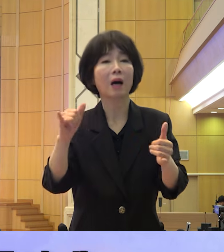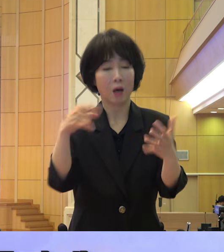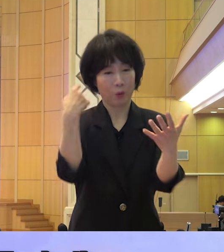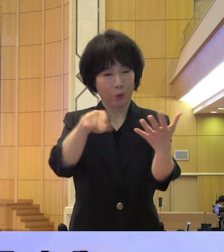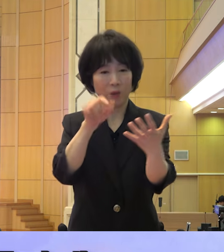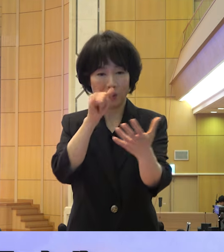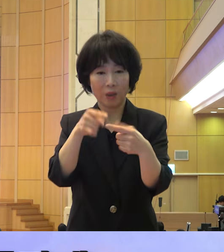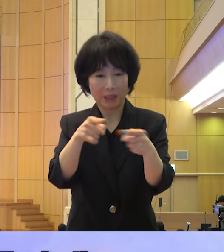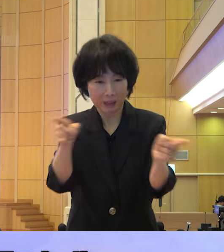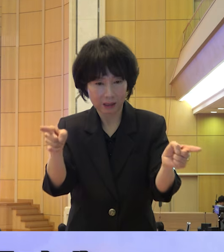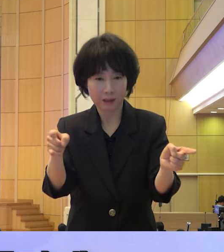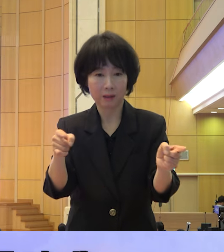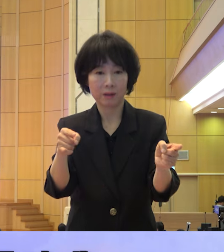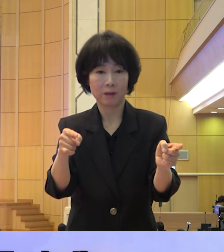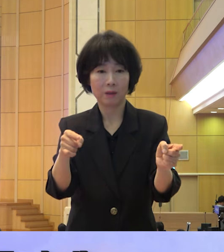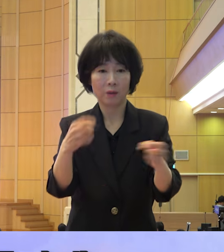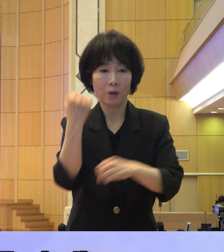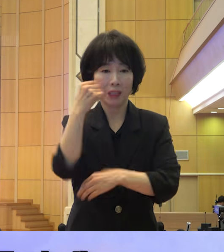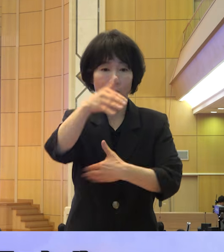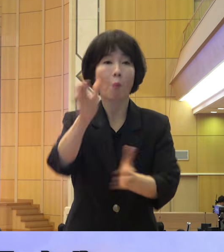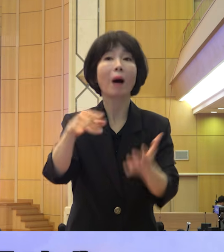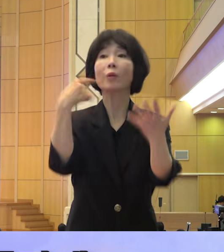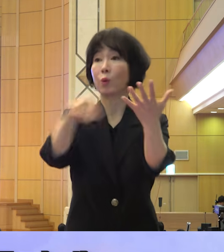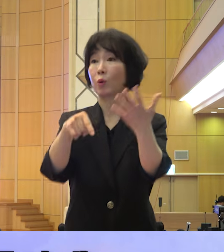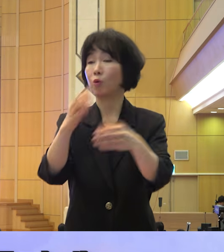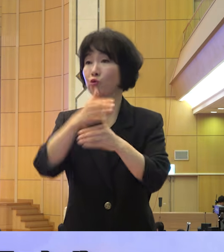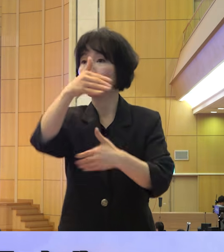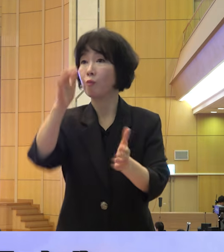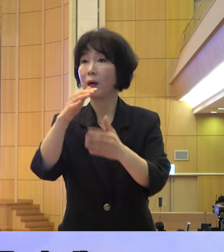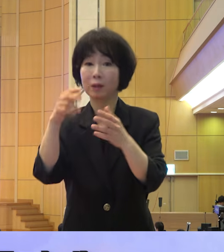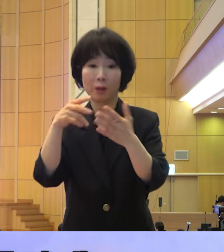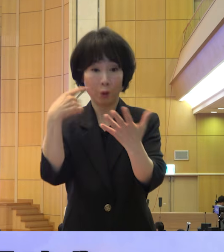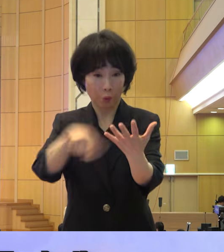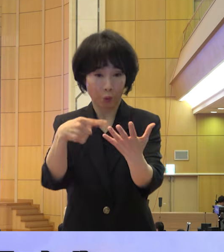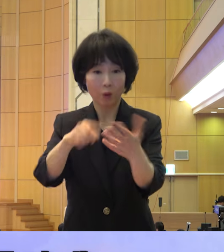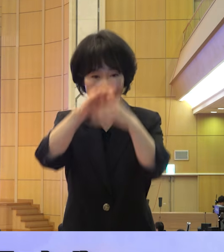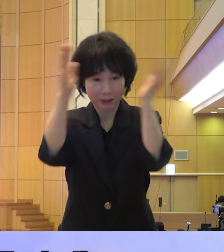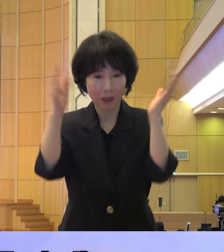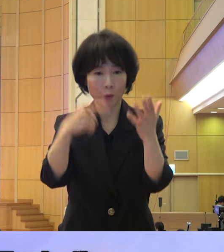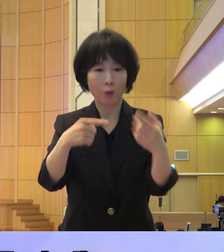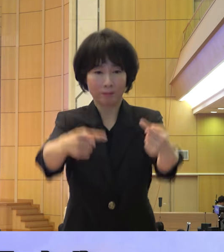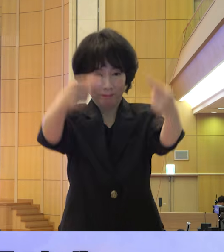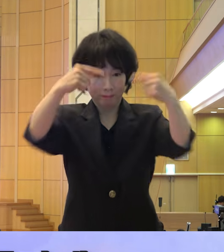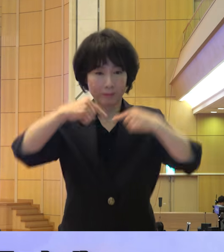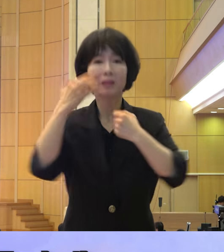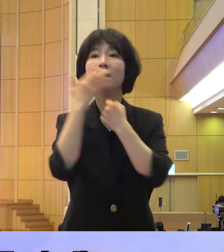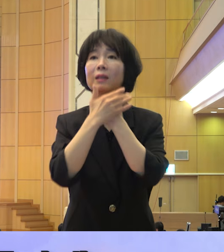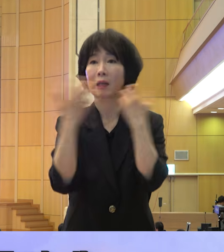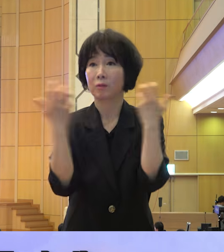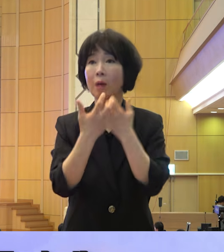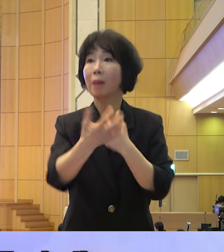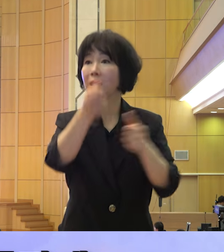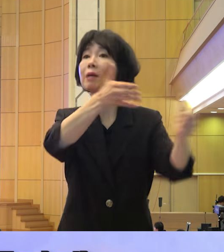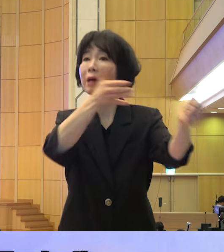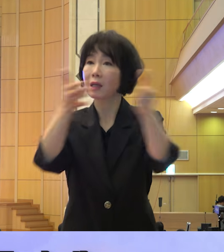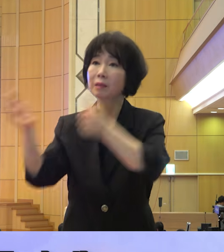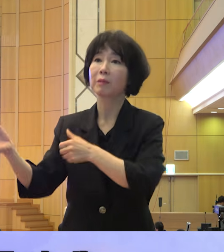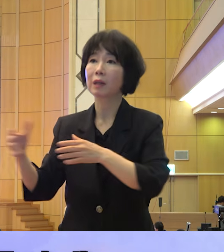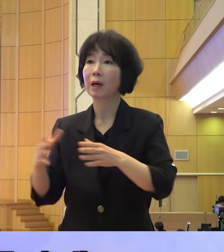1층 교육실에서, 초급 성경 교육은 지하 1층 믿음 성전에서, 중급 성경